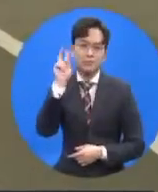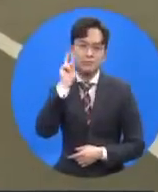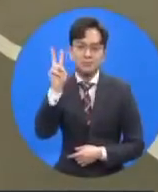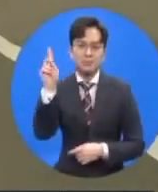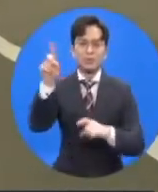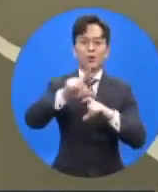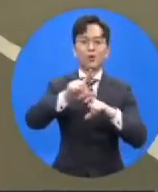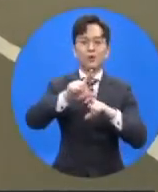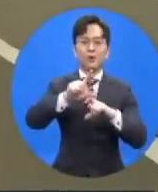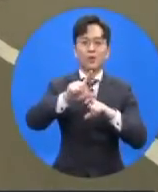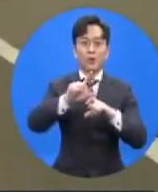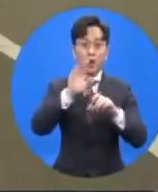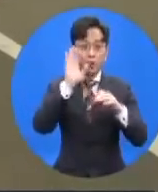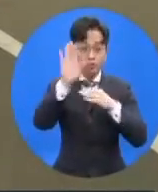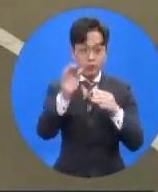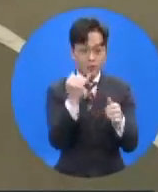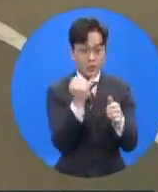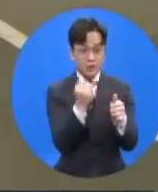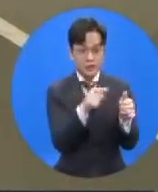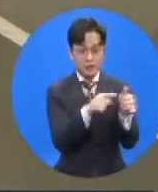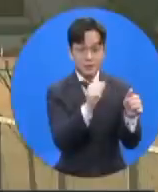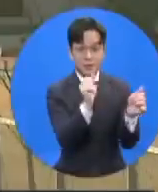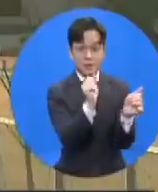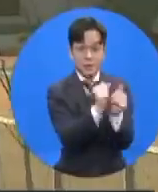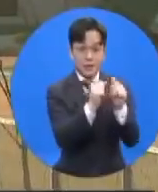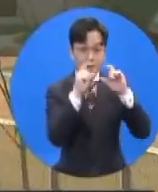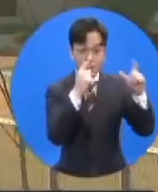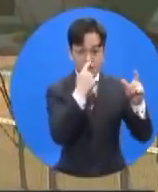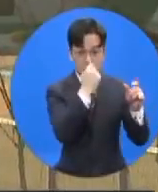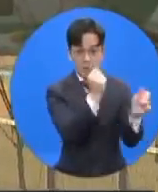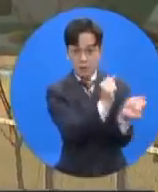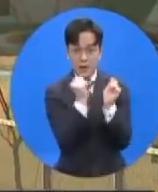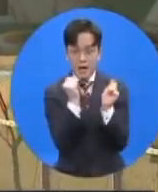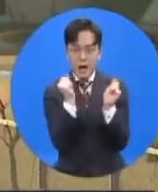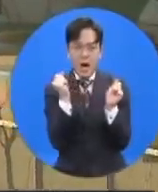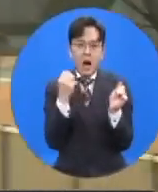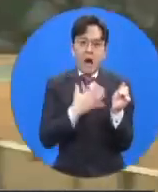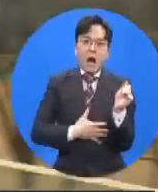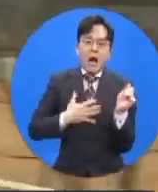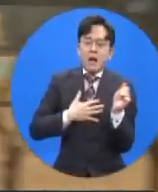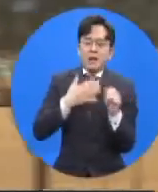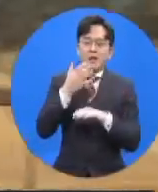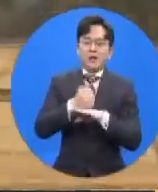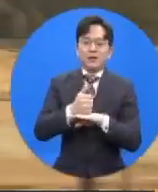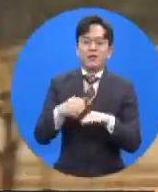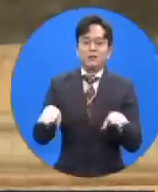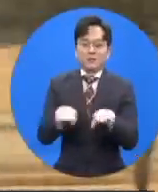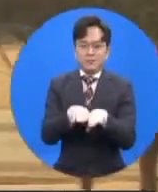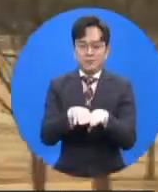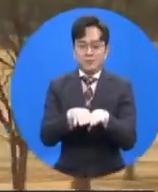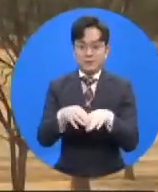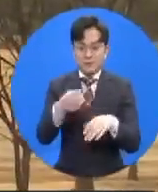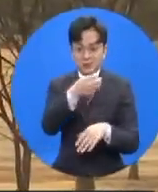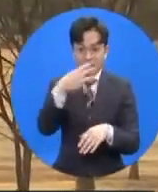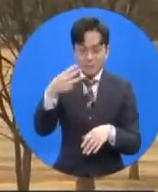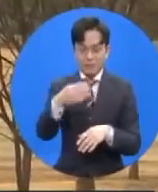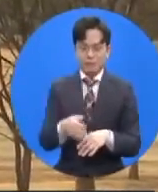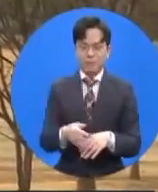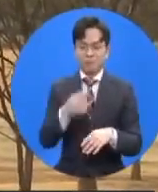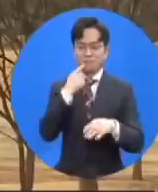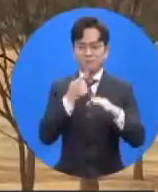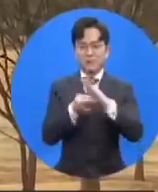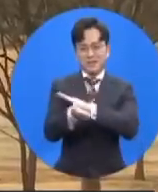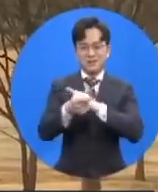사업장 전체를 폐쇄하고 소독하기로 했습니다. 확진자가 근무했던 층은 오는 25일 오전까지 출입을